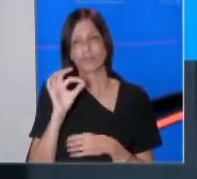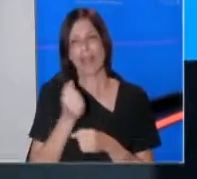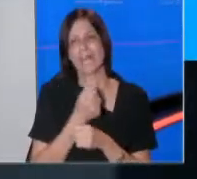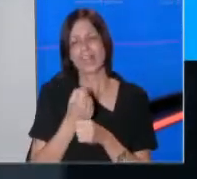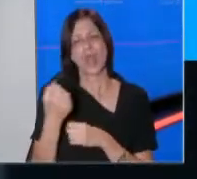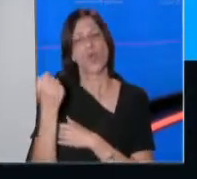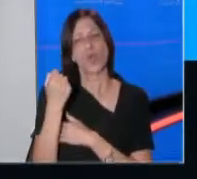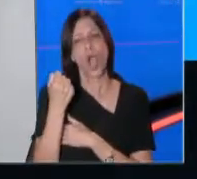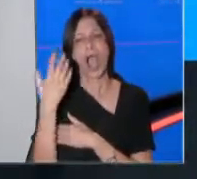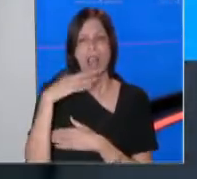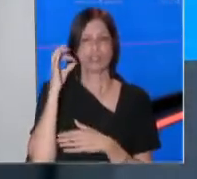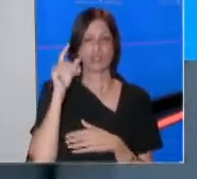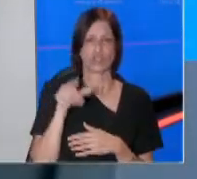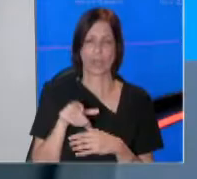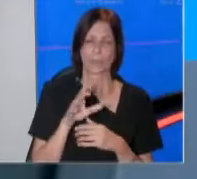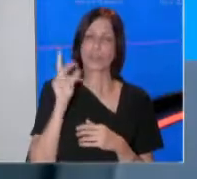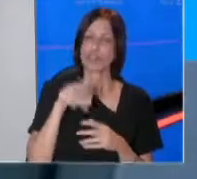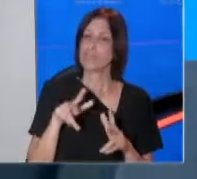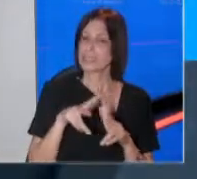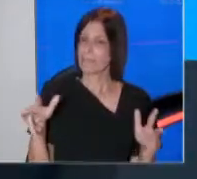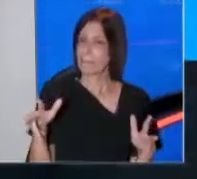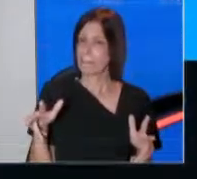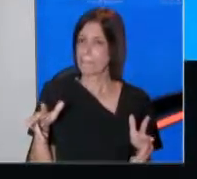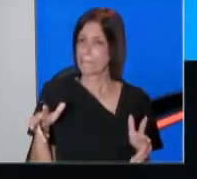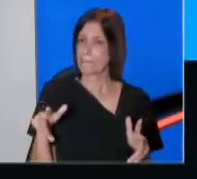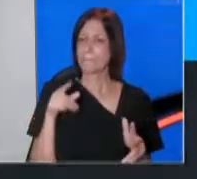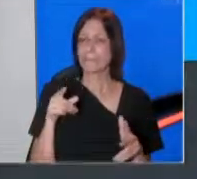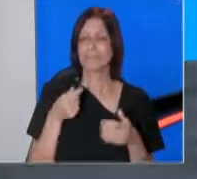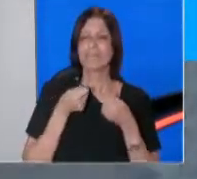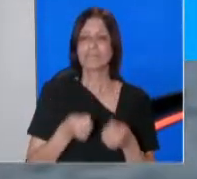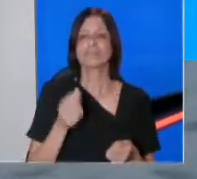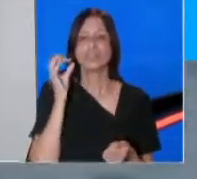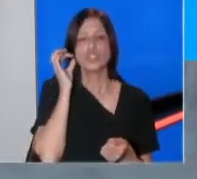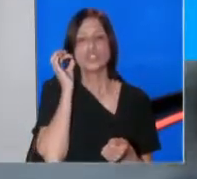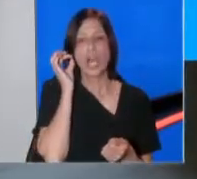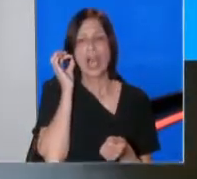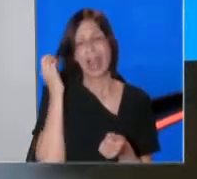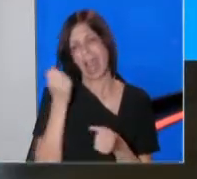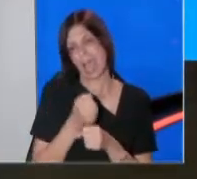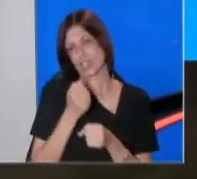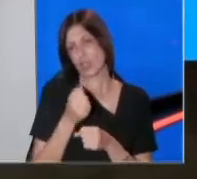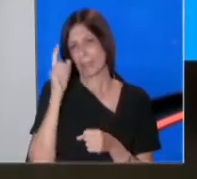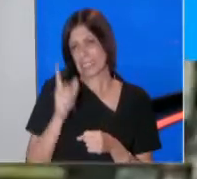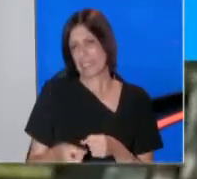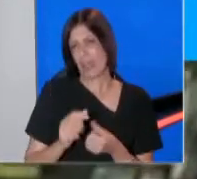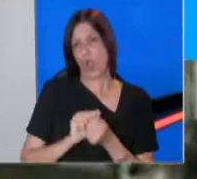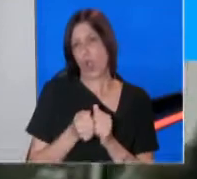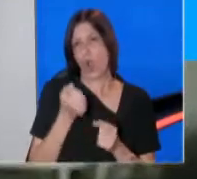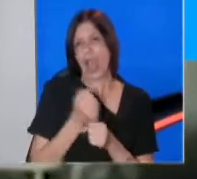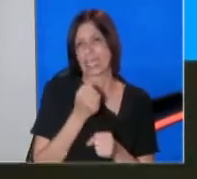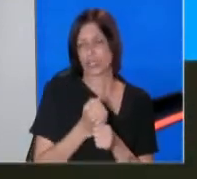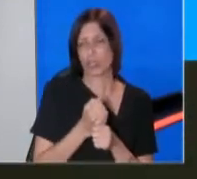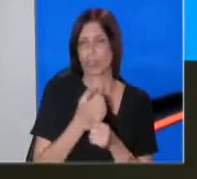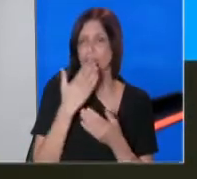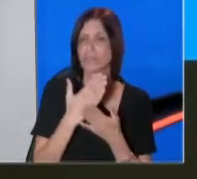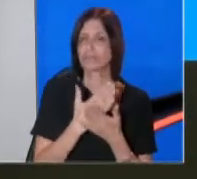להפעיל כוח על אישה. אז יש מצבים שבהם להכריח אישה לקיים איזושהי מצווה, או לקיים איזושהי